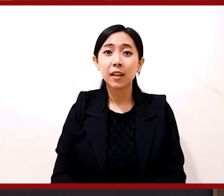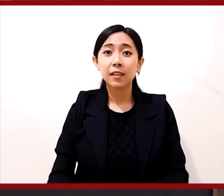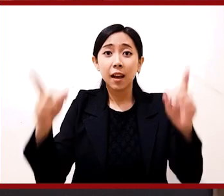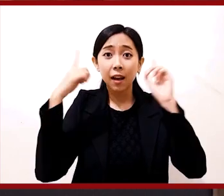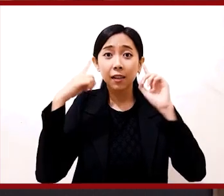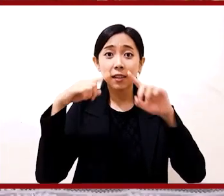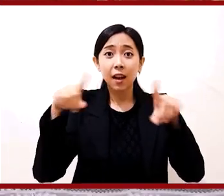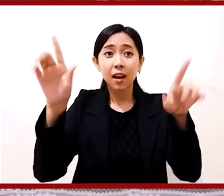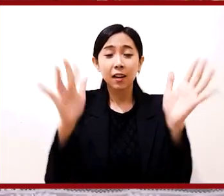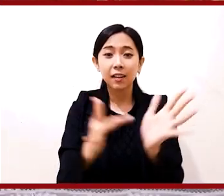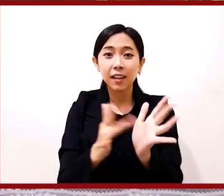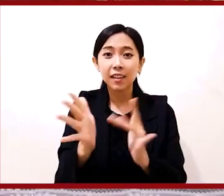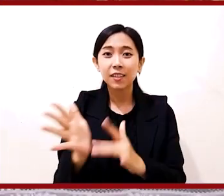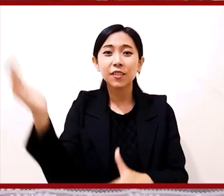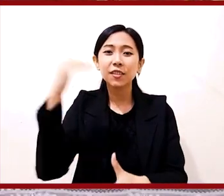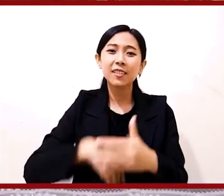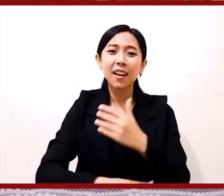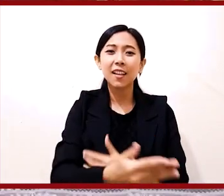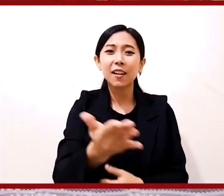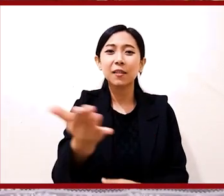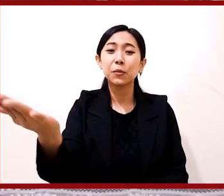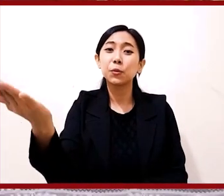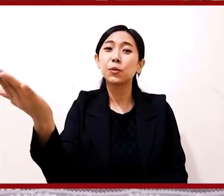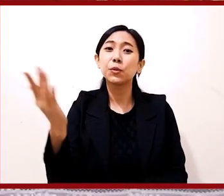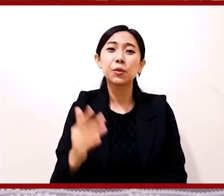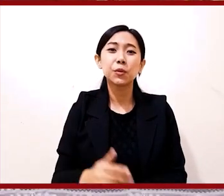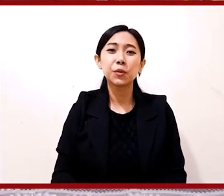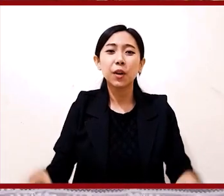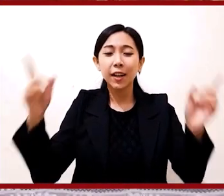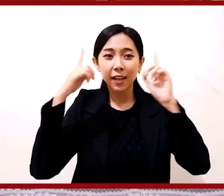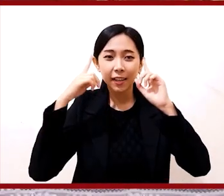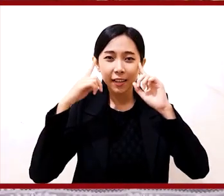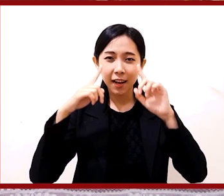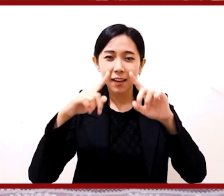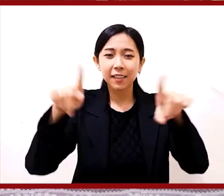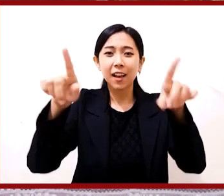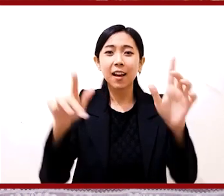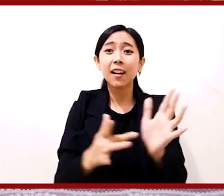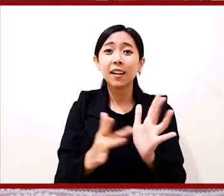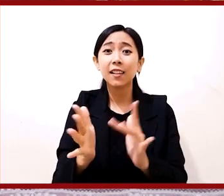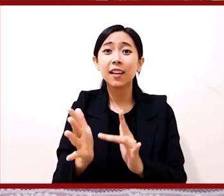Yesus dalammu,